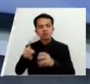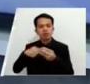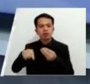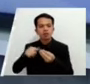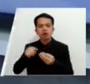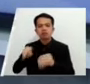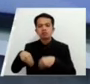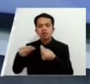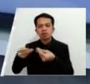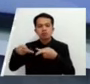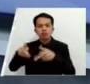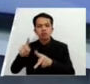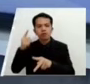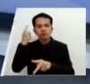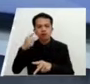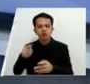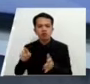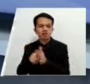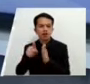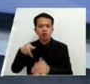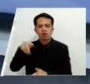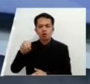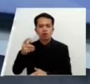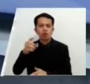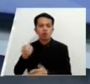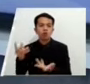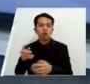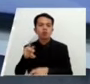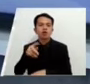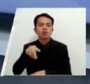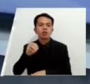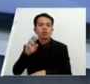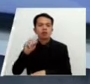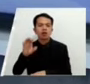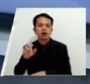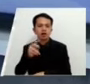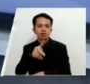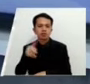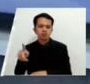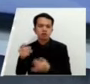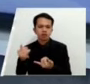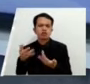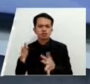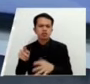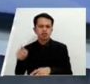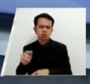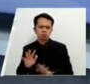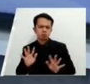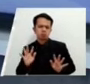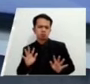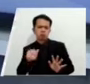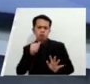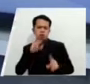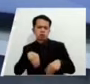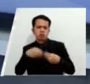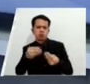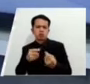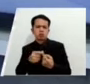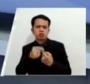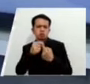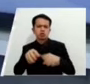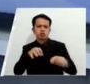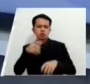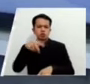sa ilegal na pogo sa Porac, Pampanga. Dati nang itinanggi ng alkalde ng Porac na binibigyan ng special treatment ang pogo.